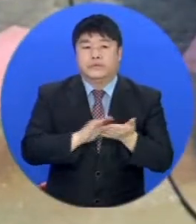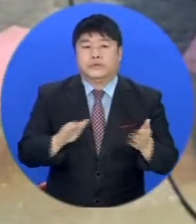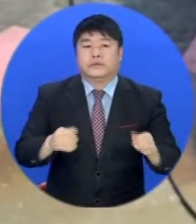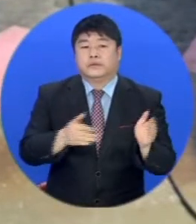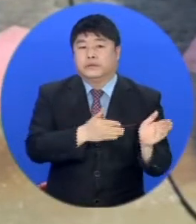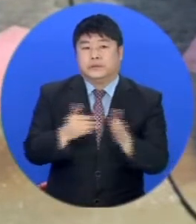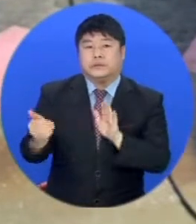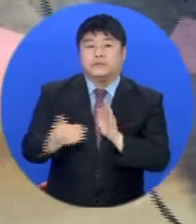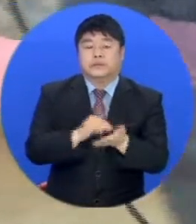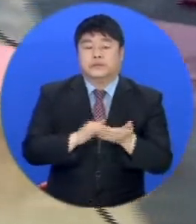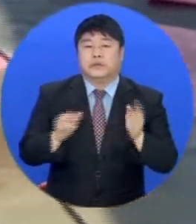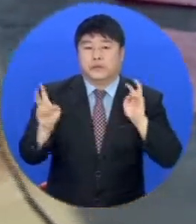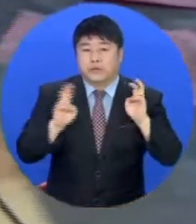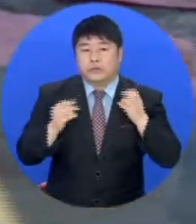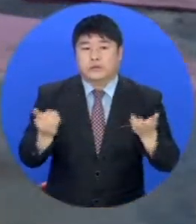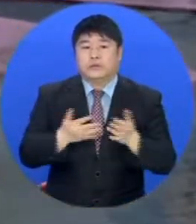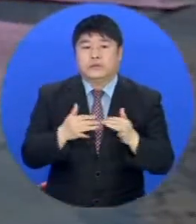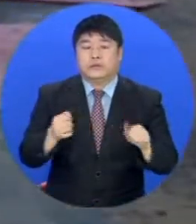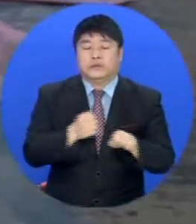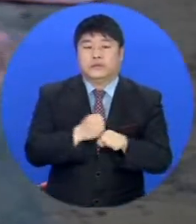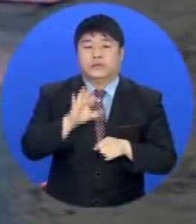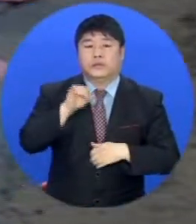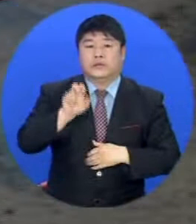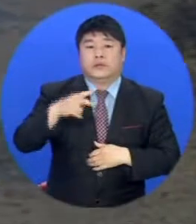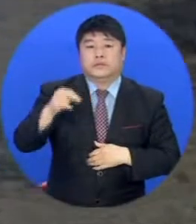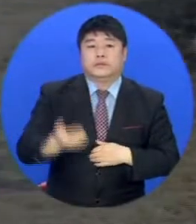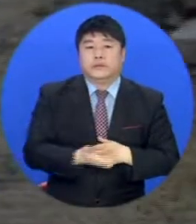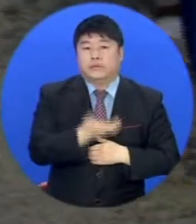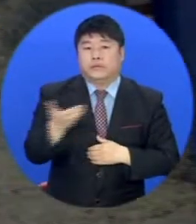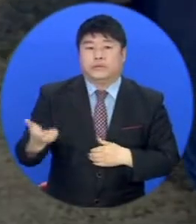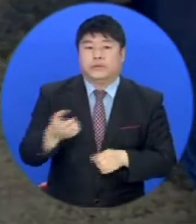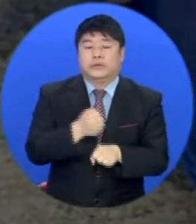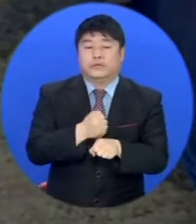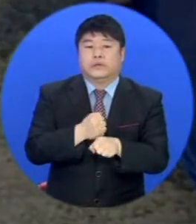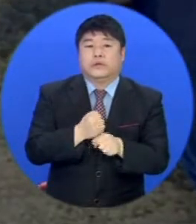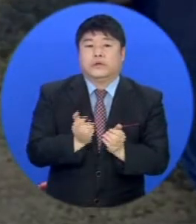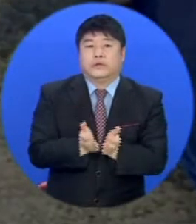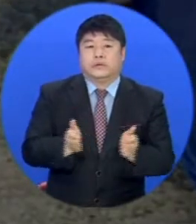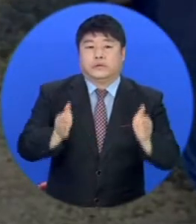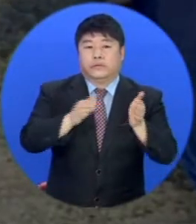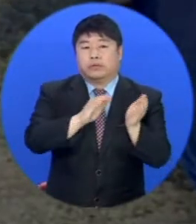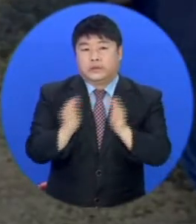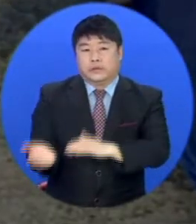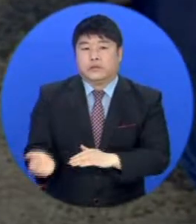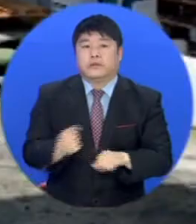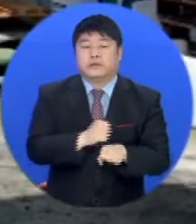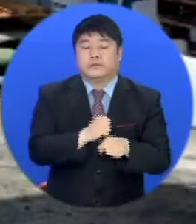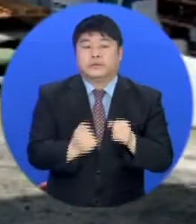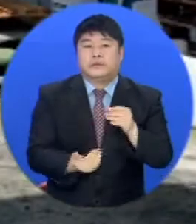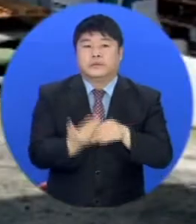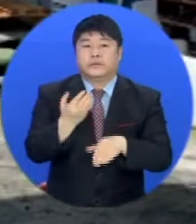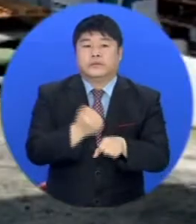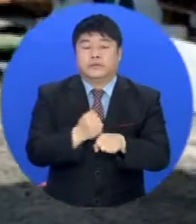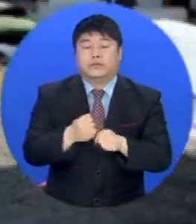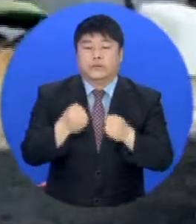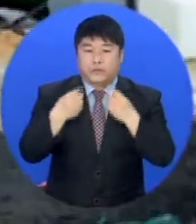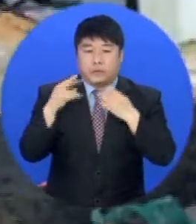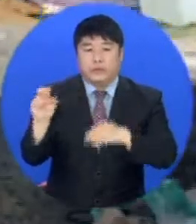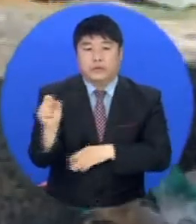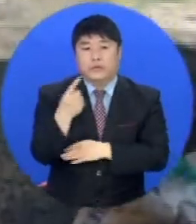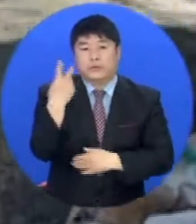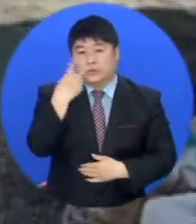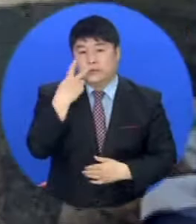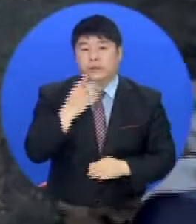경찰은 공장 작업자가 염산을 옮겨 담던 중 저장 탱크가 넘어져 사고가 난 것으로 보고 정확한 경위를